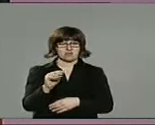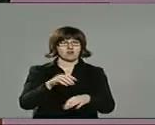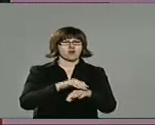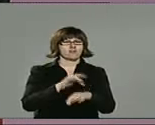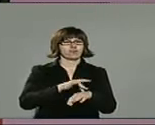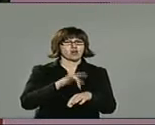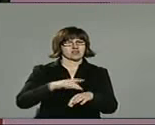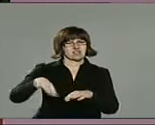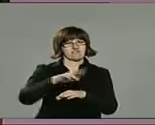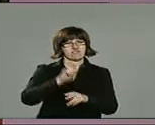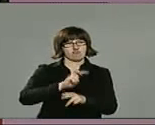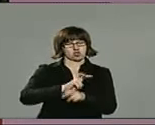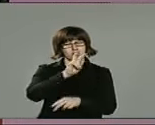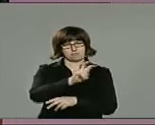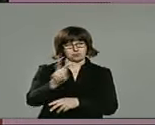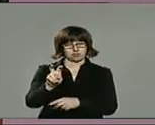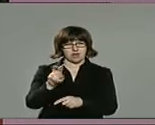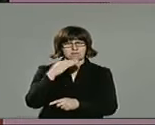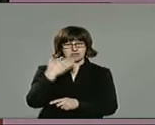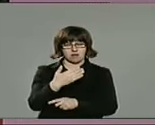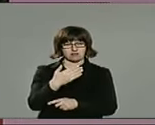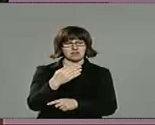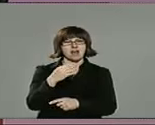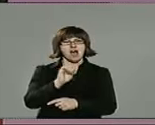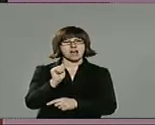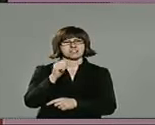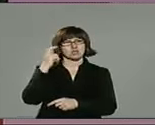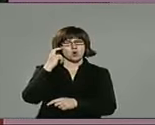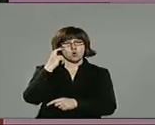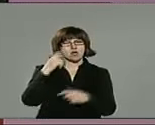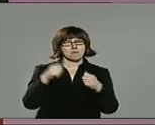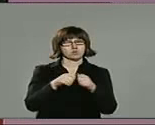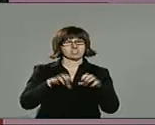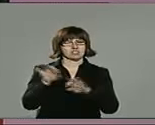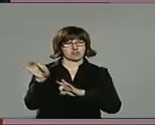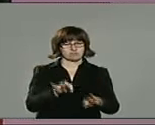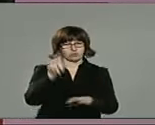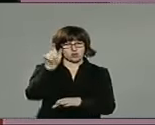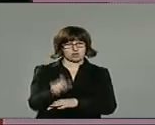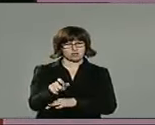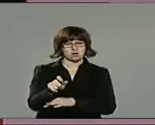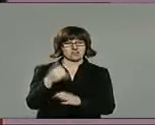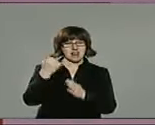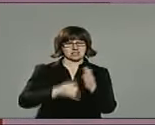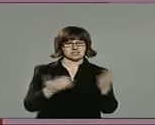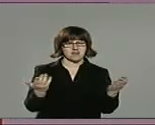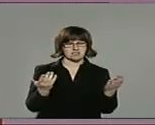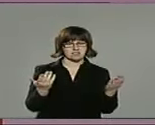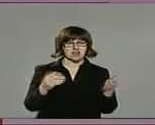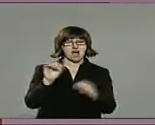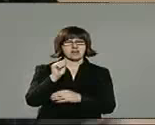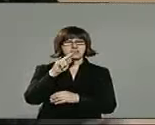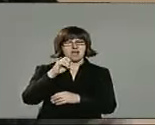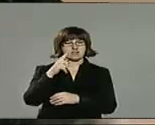2 Freundinnen aus unserem Vorstand bedanken. Das eine ist Astrid Klug, unsere Bundesgeschäftsführerin. Und last but not least,